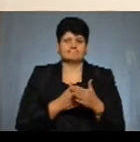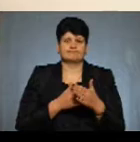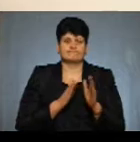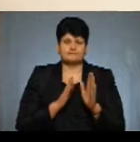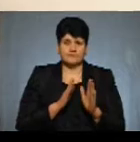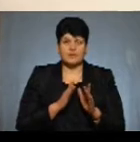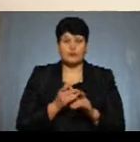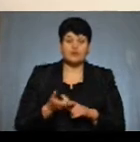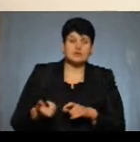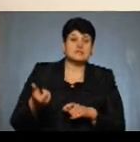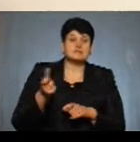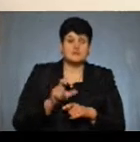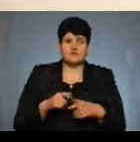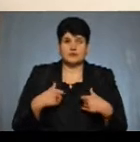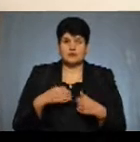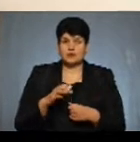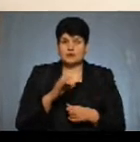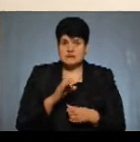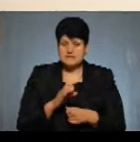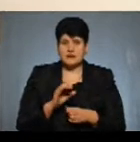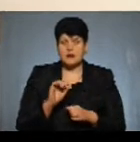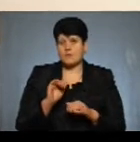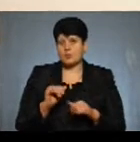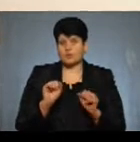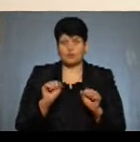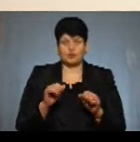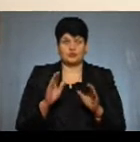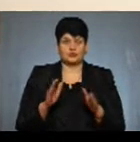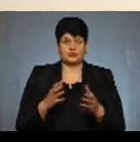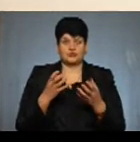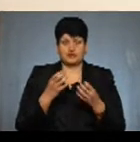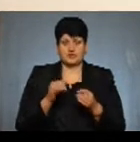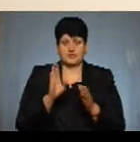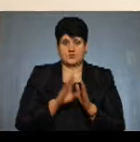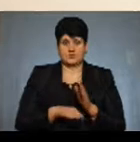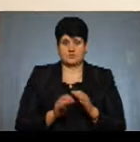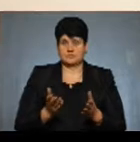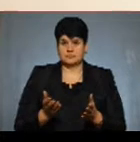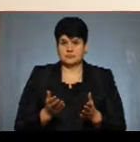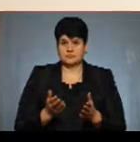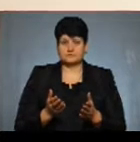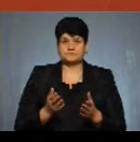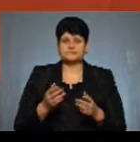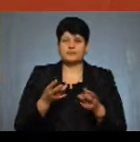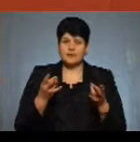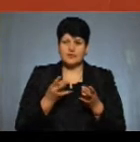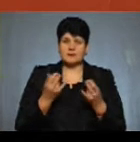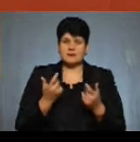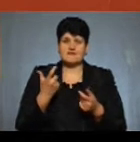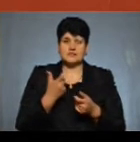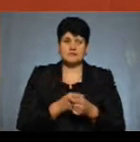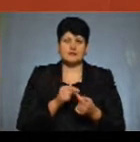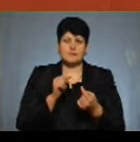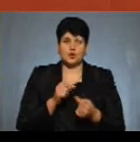що десь навіть передозувавши якогось вітаміну С, також щоб потім не було якогось негативного наслідку. Чи зараз варто